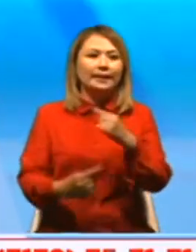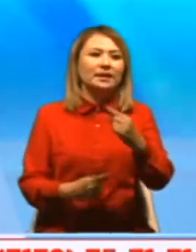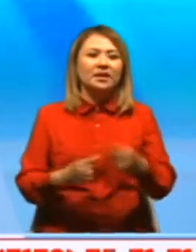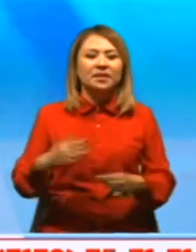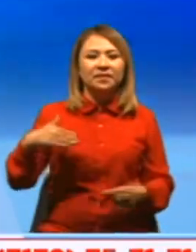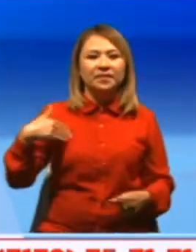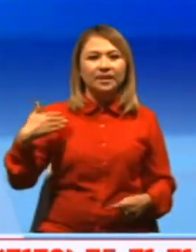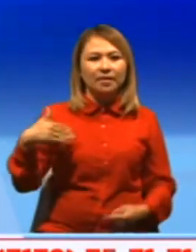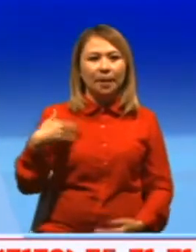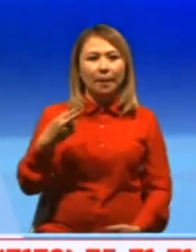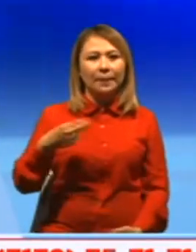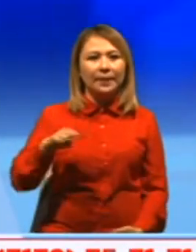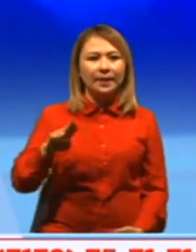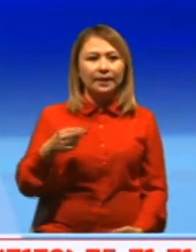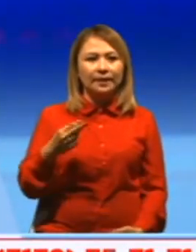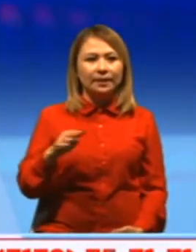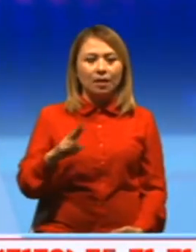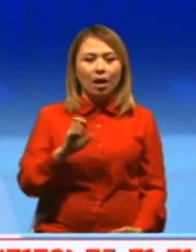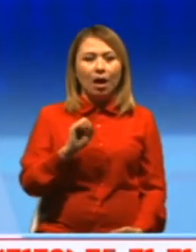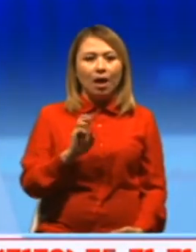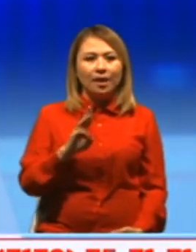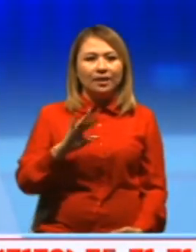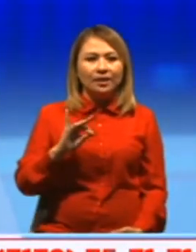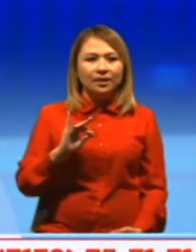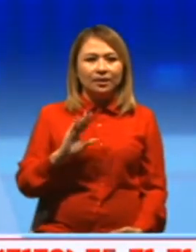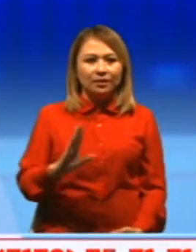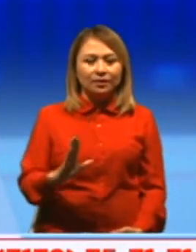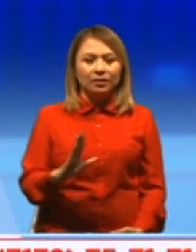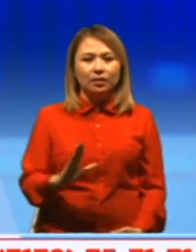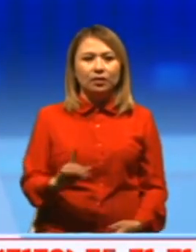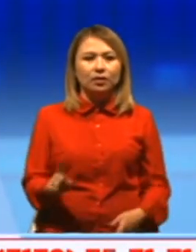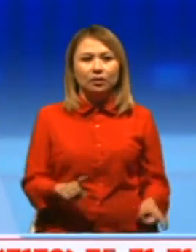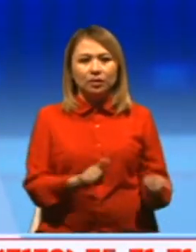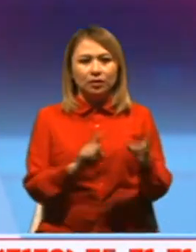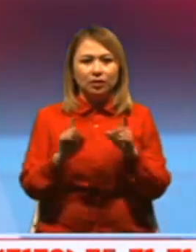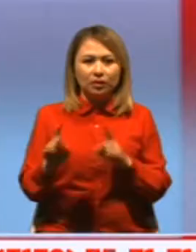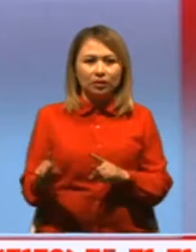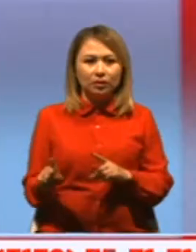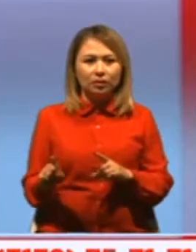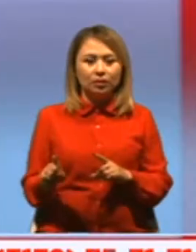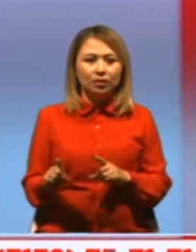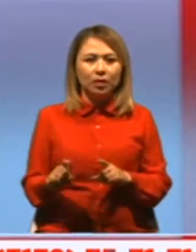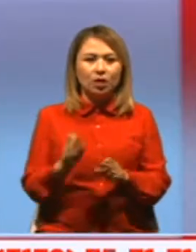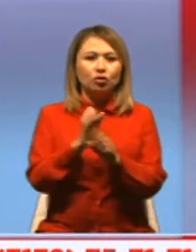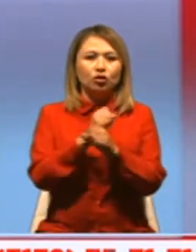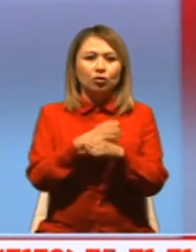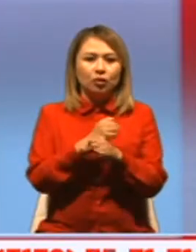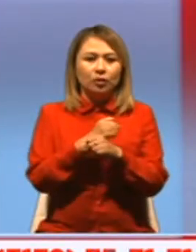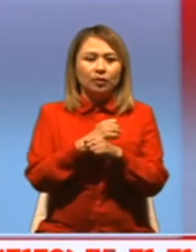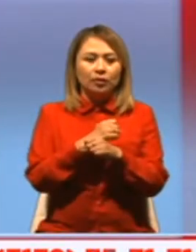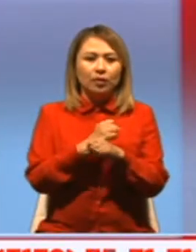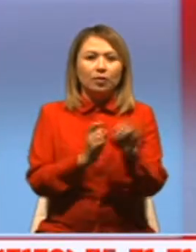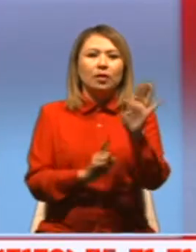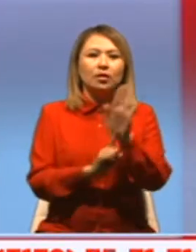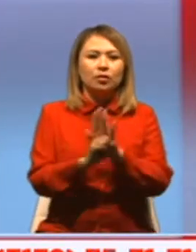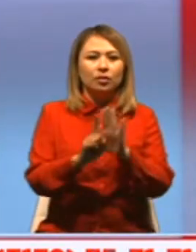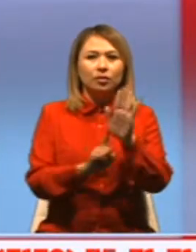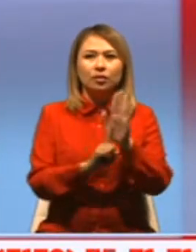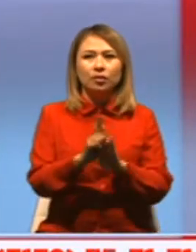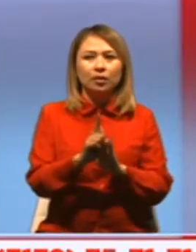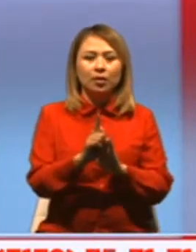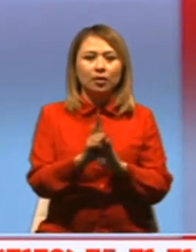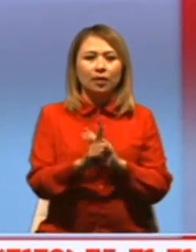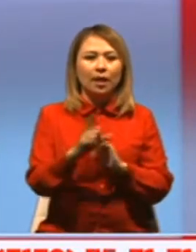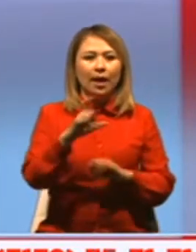витаминді, яғни D витаминін активті түрге өткізеді де біздің сүйектерге тасымалдайды.